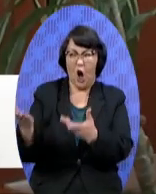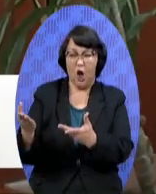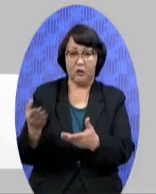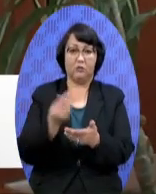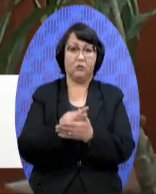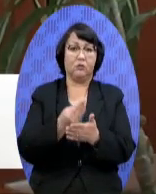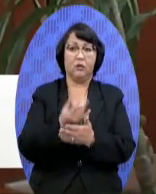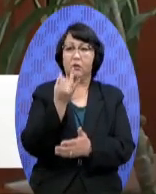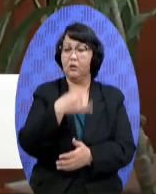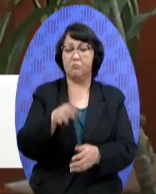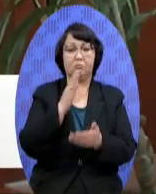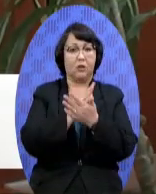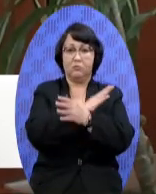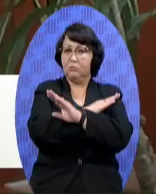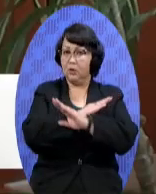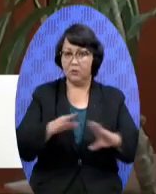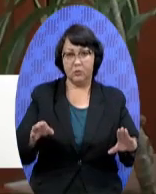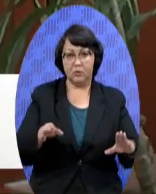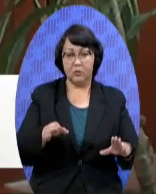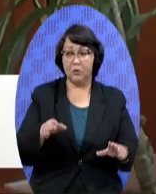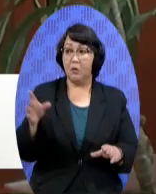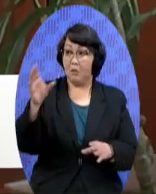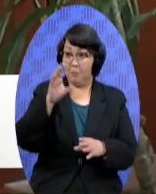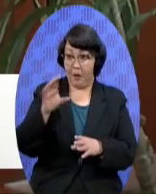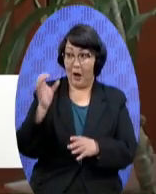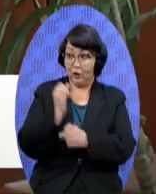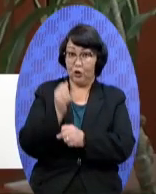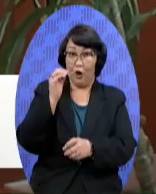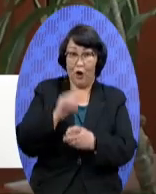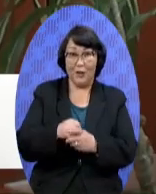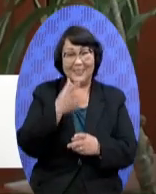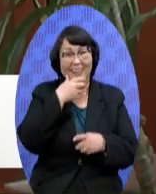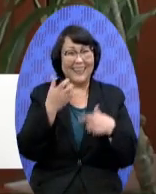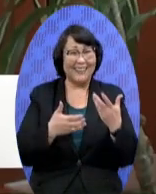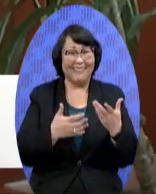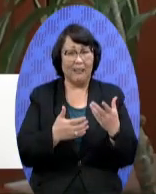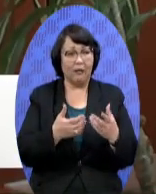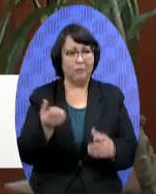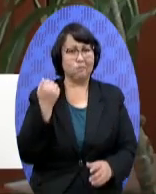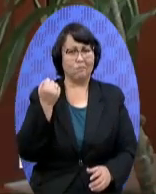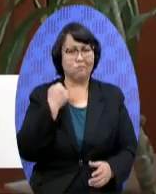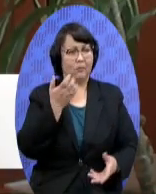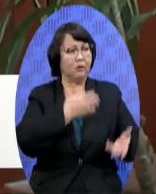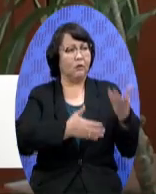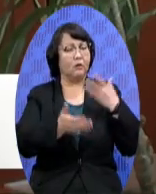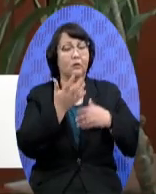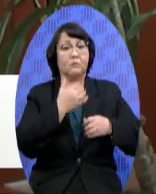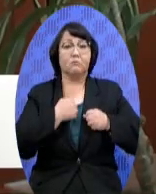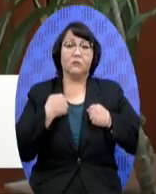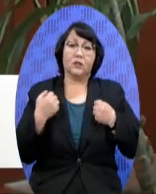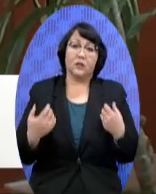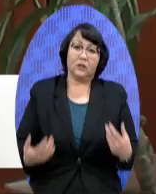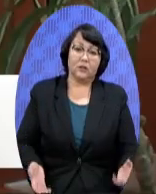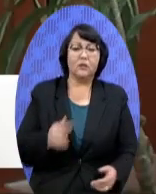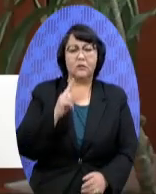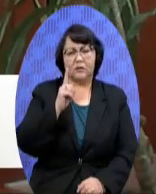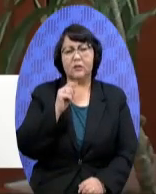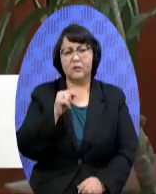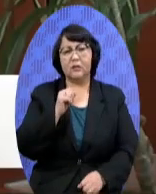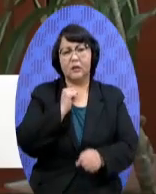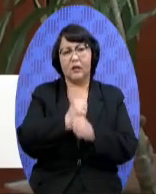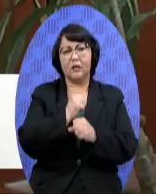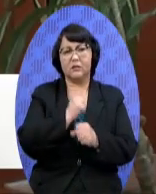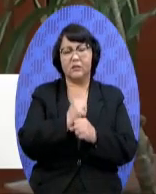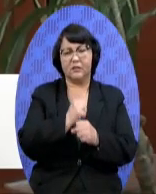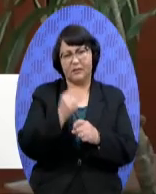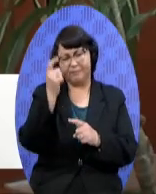хиллэгэн тэр хүн тэр хамт олонд байгууллагатай ажиллах болцоогүй тийм орчин бүрдүүлдэг, айлгаж сүрдүүлдэг те. Тэгээ нөгөө хүмүүс нь заа одоо энэ ажил төрөлтөө